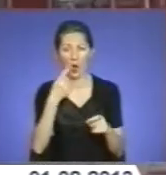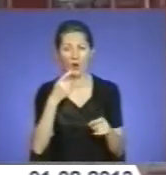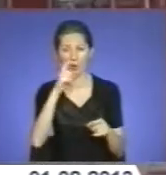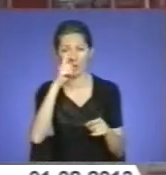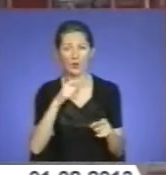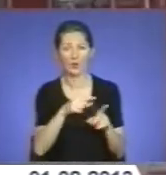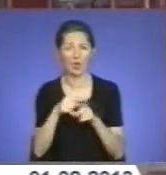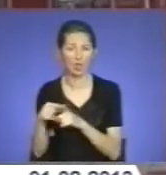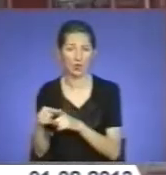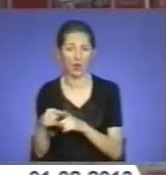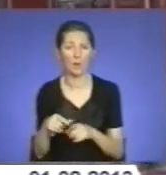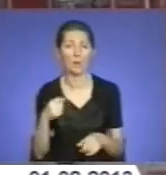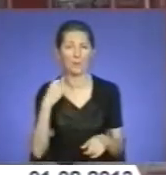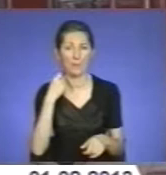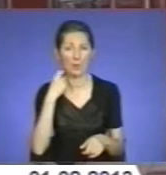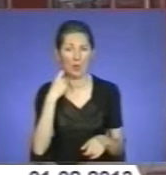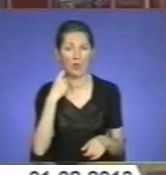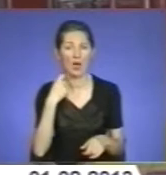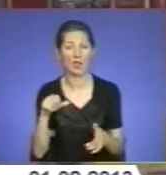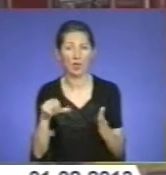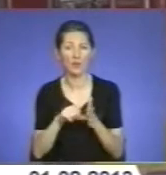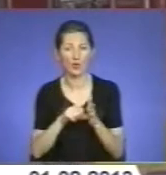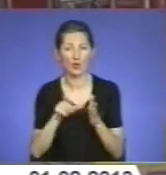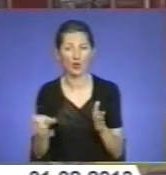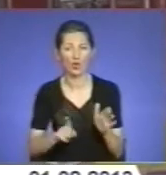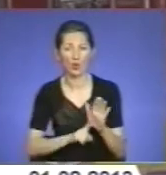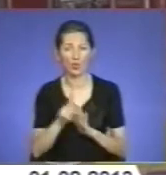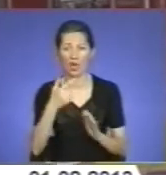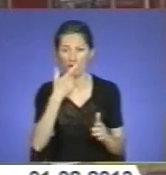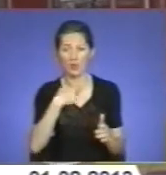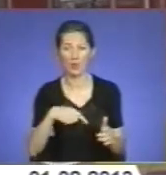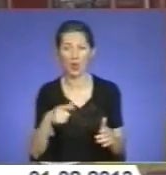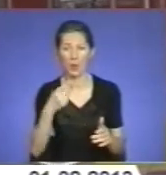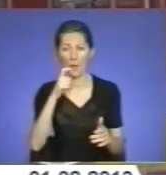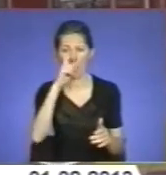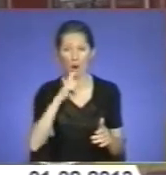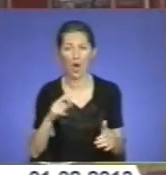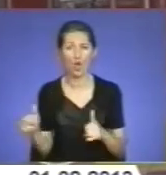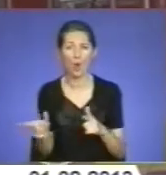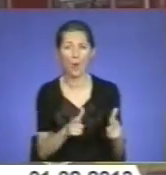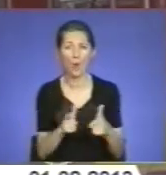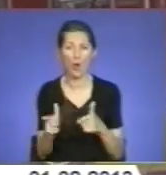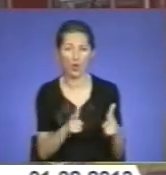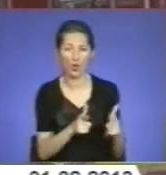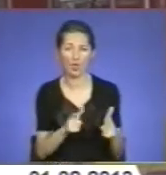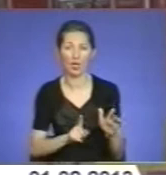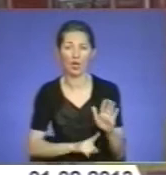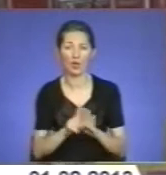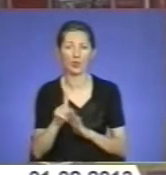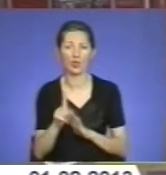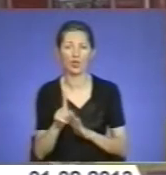відвідувач почав себе неадекватно вести. почав